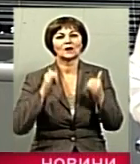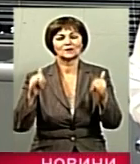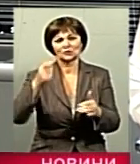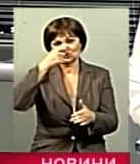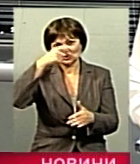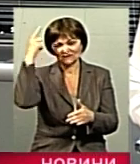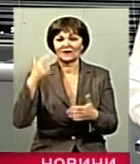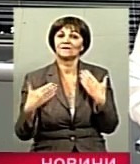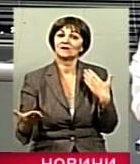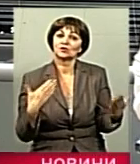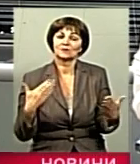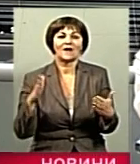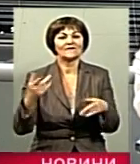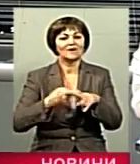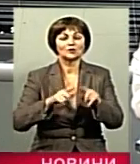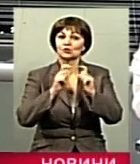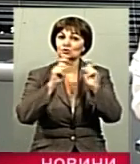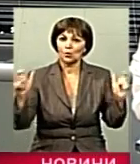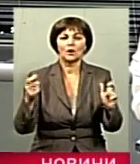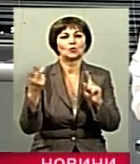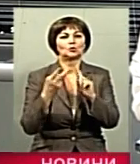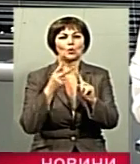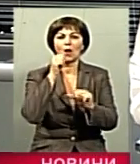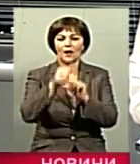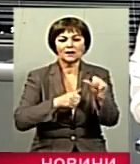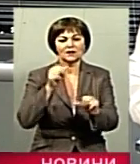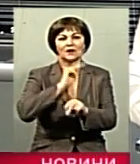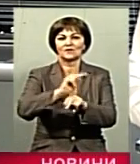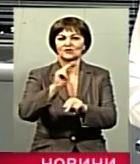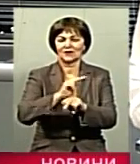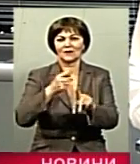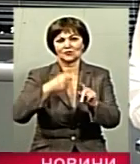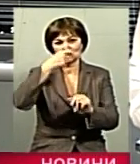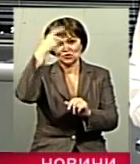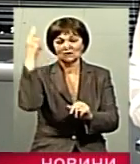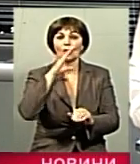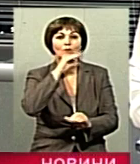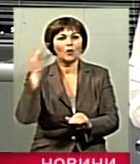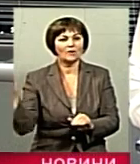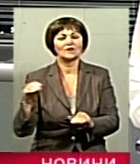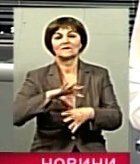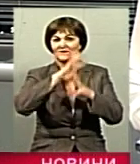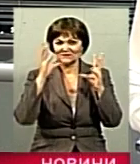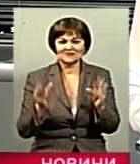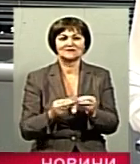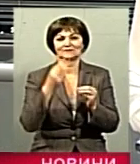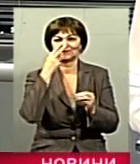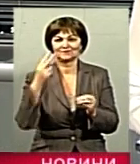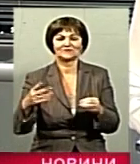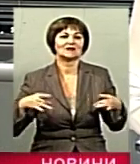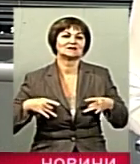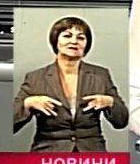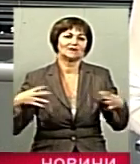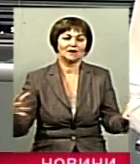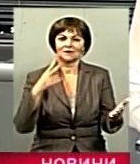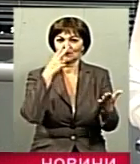україно-чеським освітнім відносинам. У навчальному закладі другий рік учні вчать чеську мову. Усі напрацювання показали на підсумковому святі.